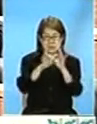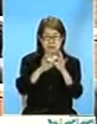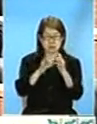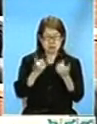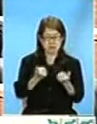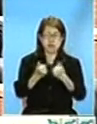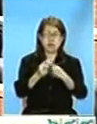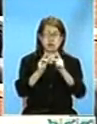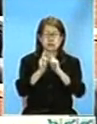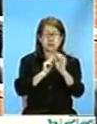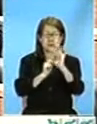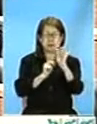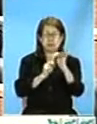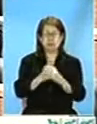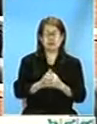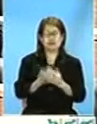ถึง